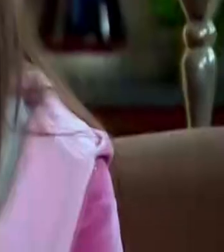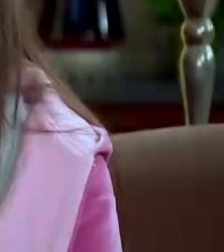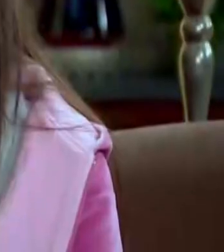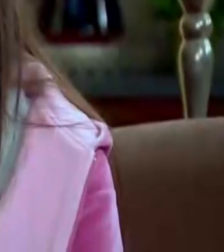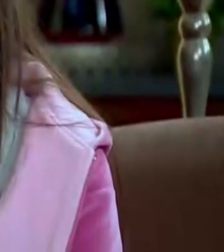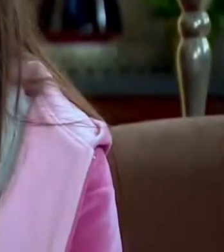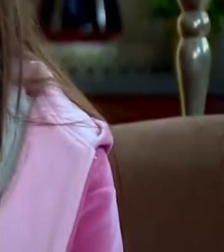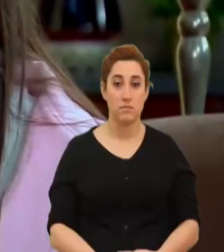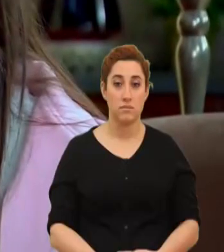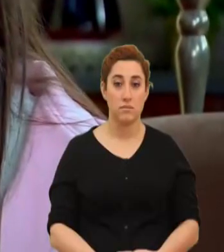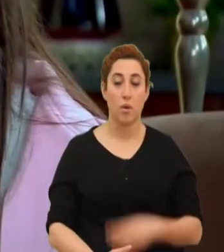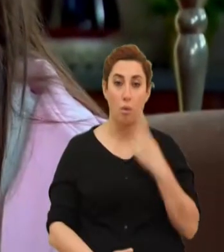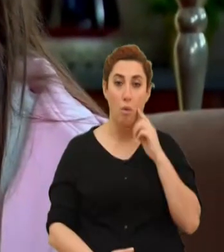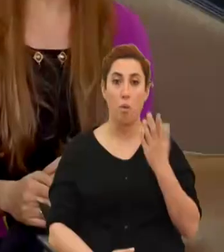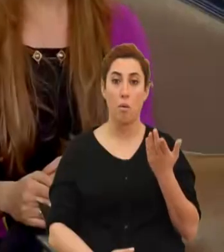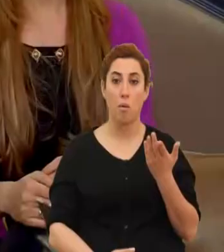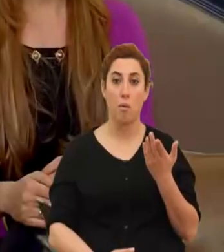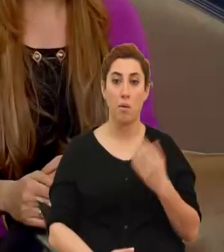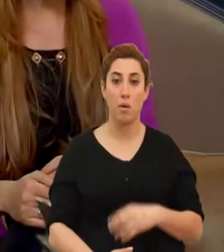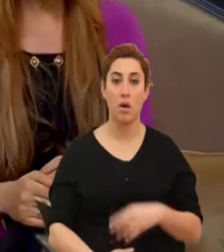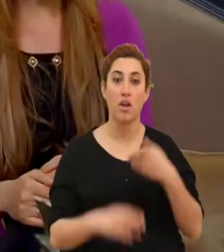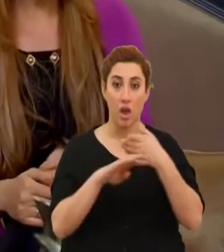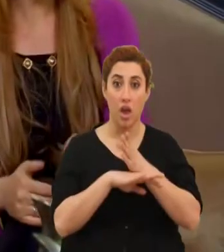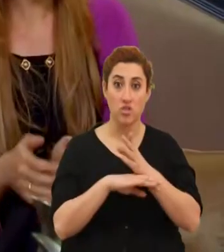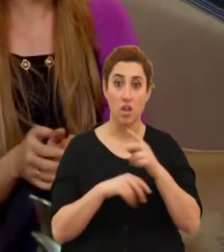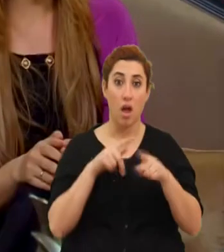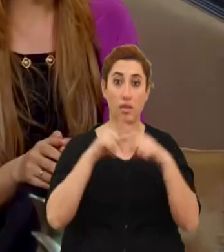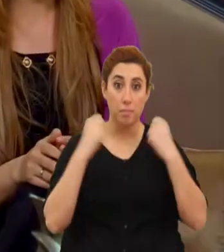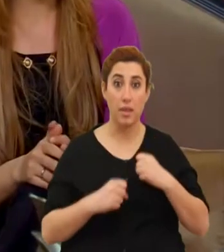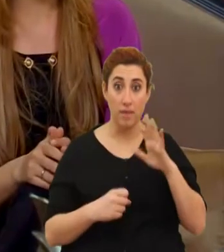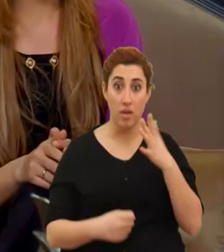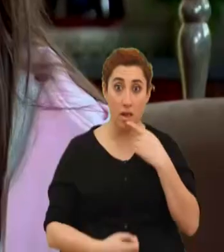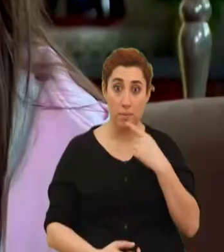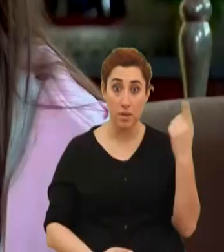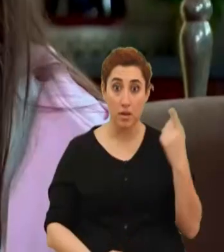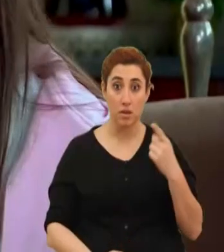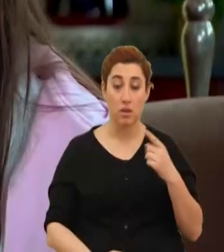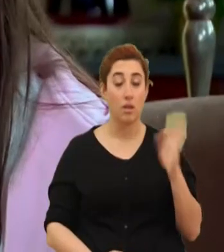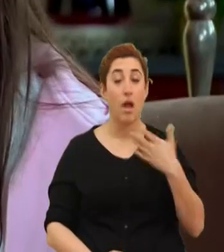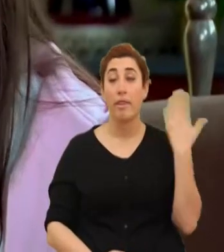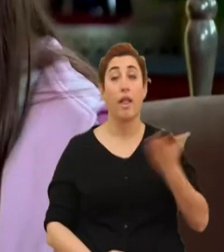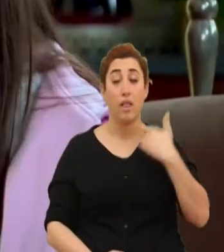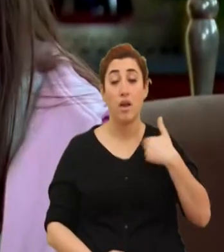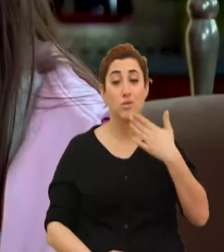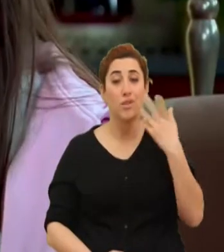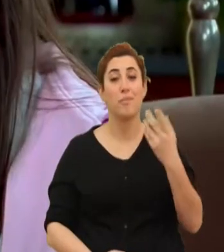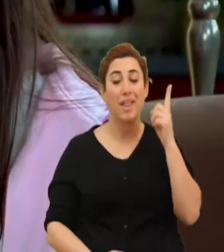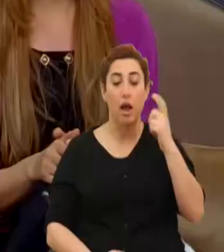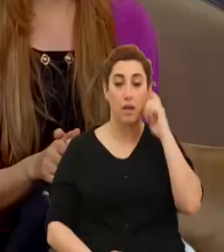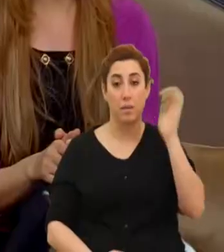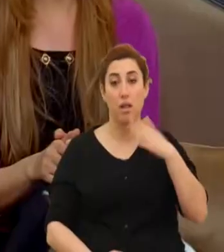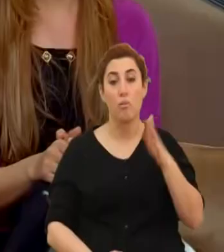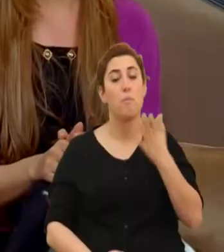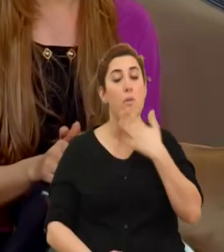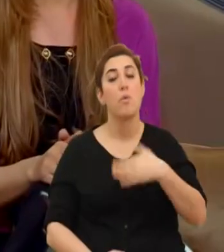Ana döndük. Aa, ay gerçekten ata bindim falan mı dedin? Daha neler söyledim. Bunlar ilk aklıma